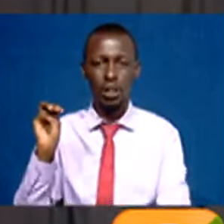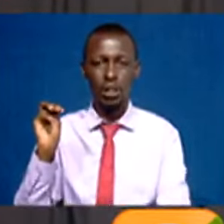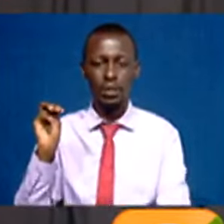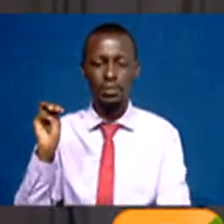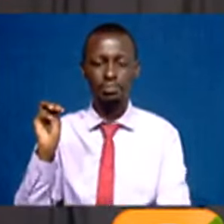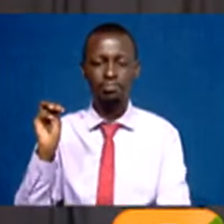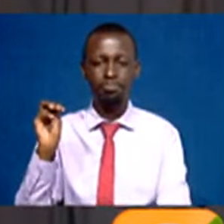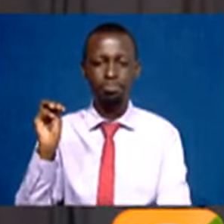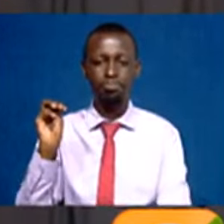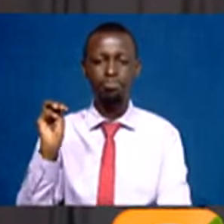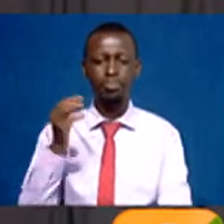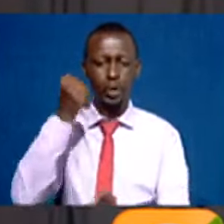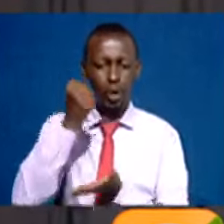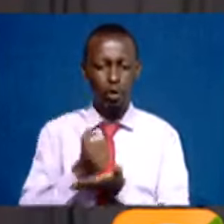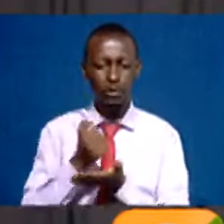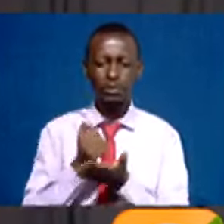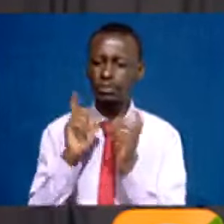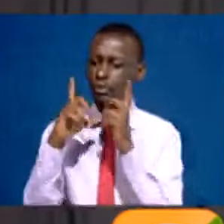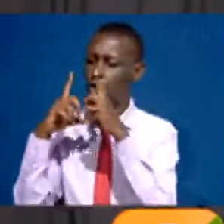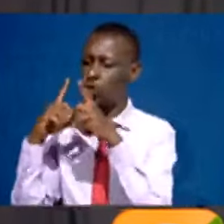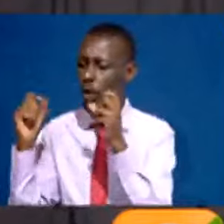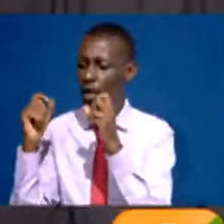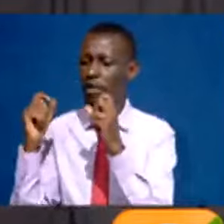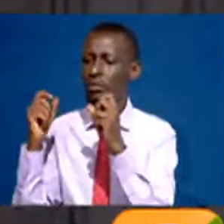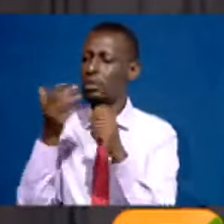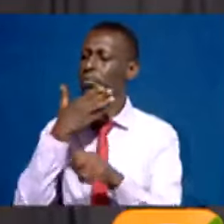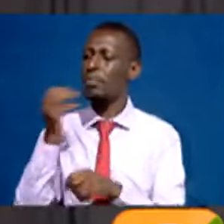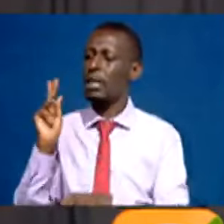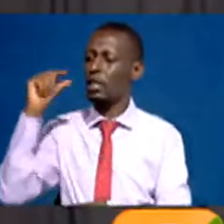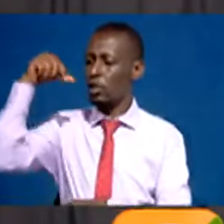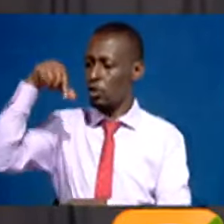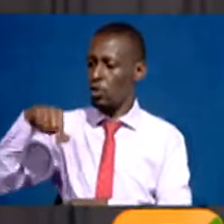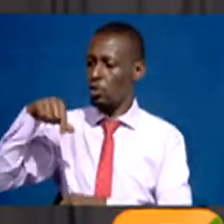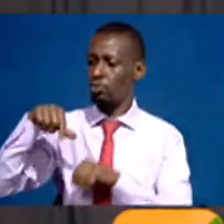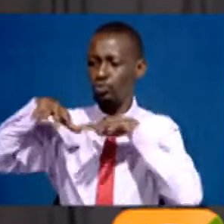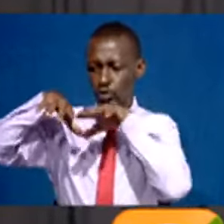I told my office, go book Kenya Airways.